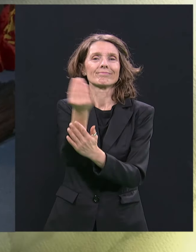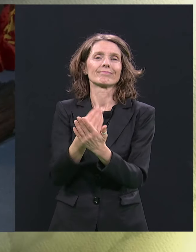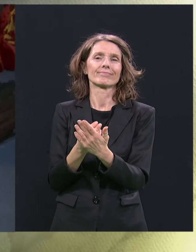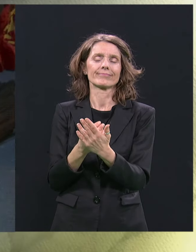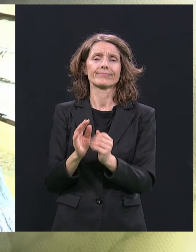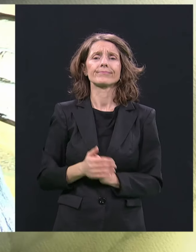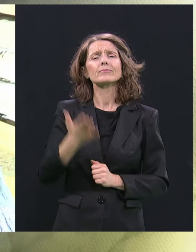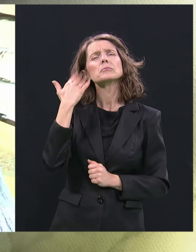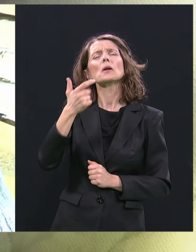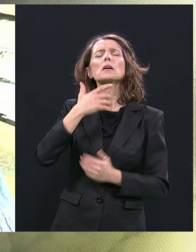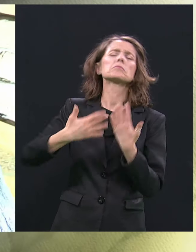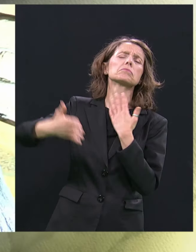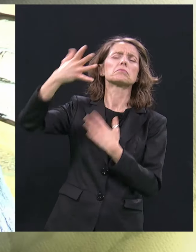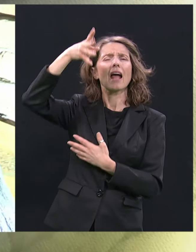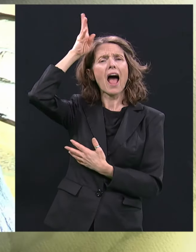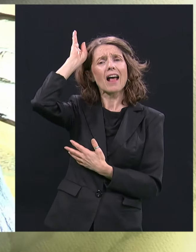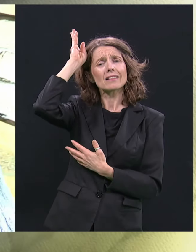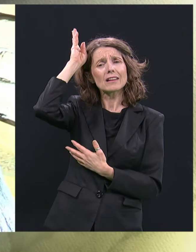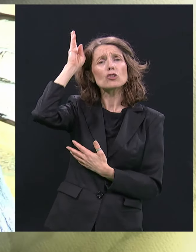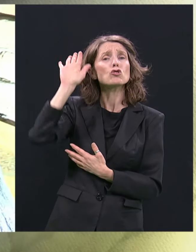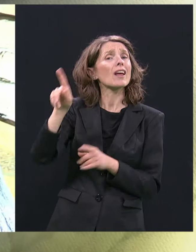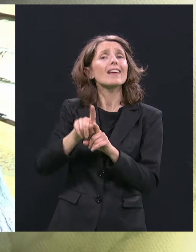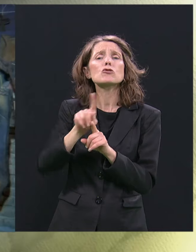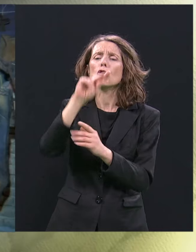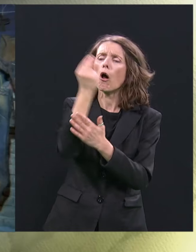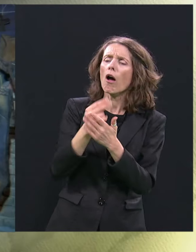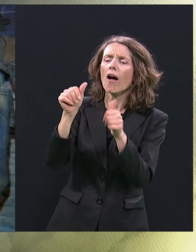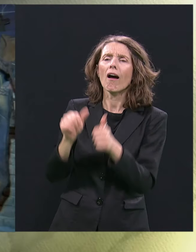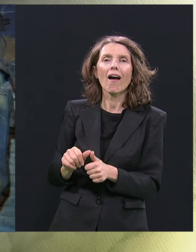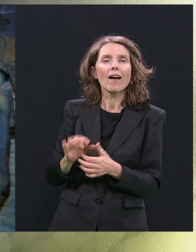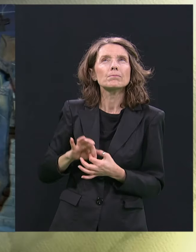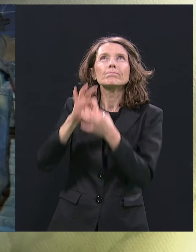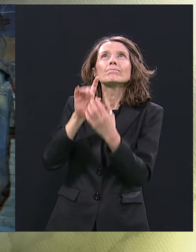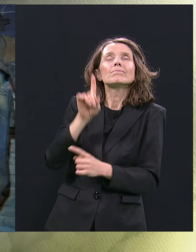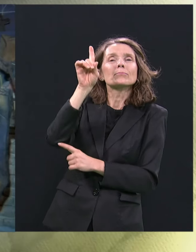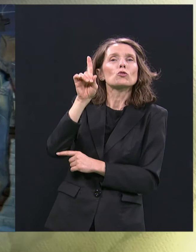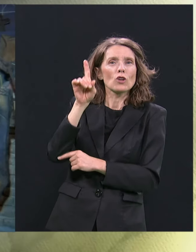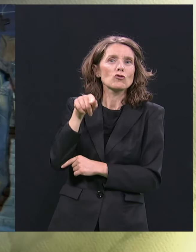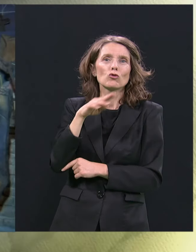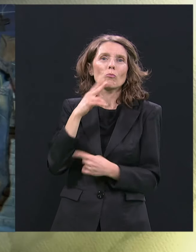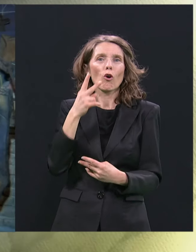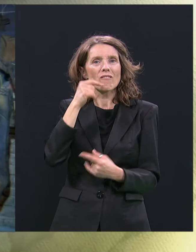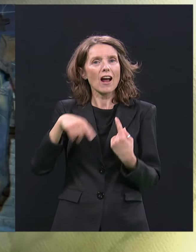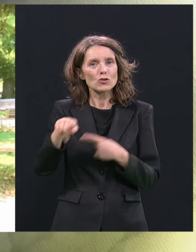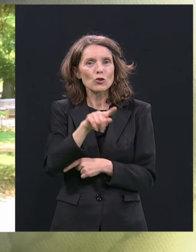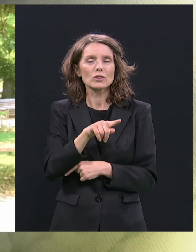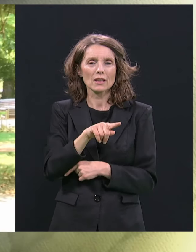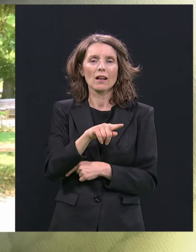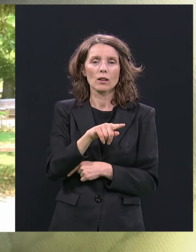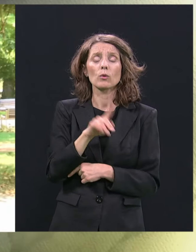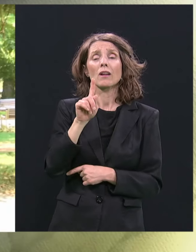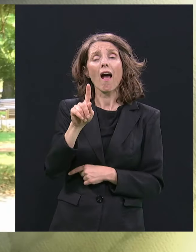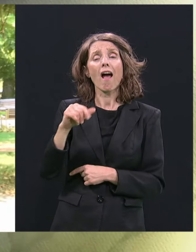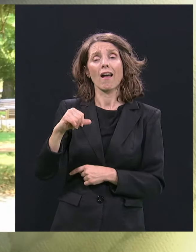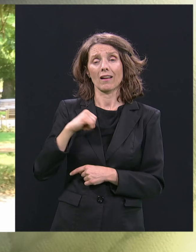vreme prikazivanje božanstava na slikama ili na skulpturama imalo veoma značajnu ulogu u životu vernika.